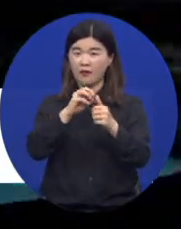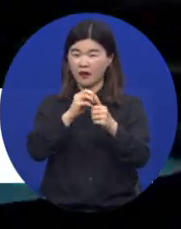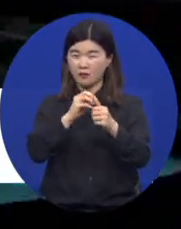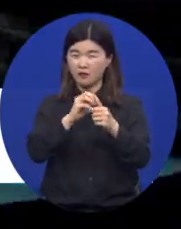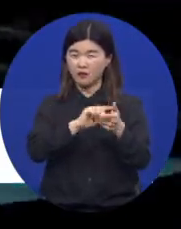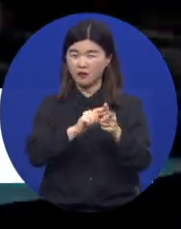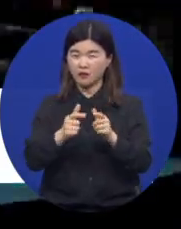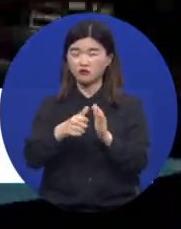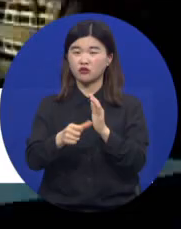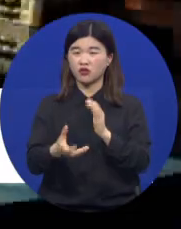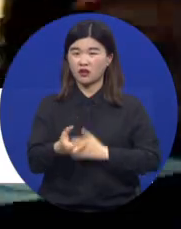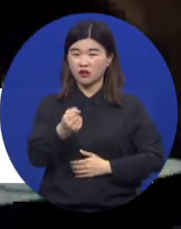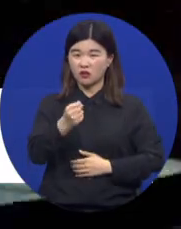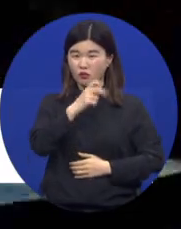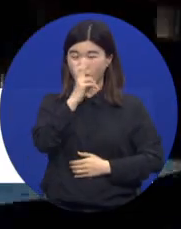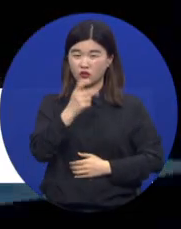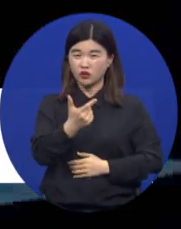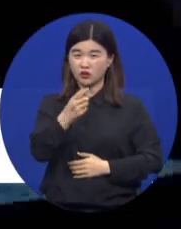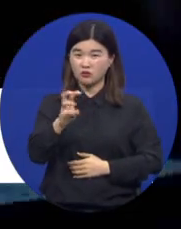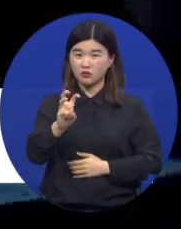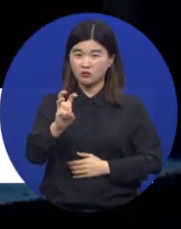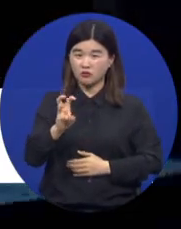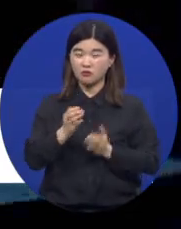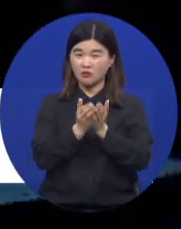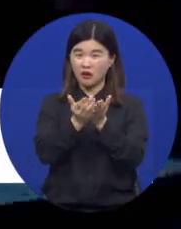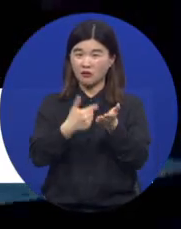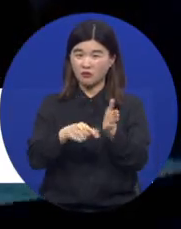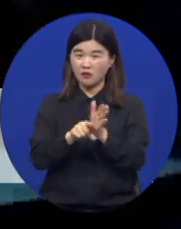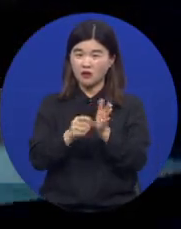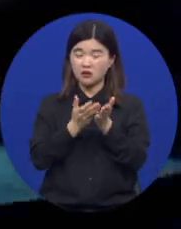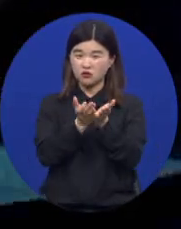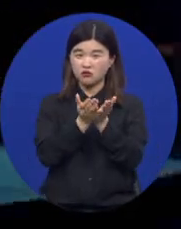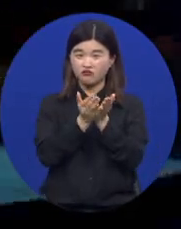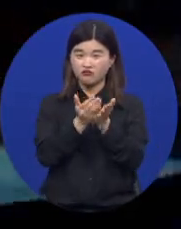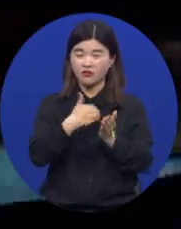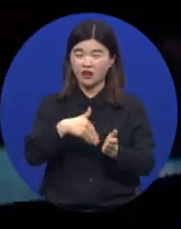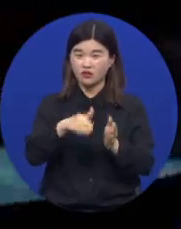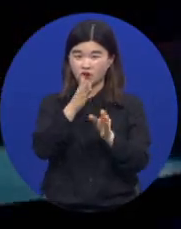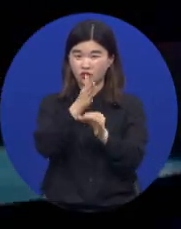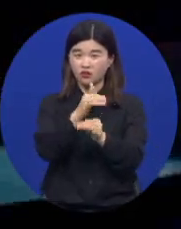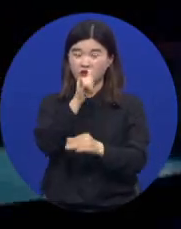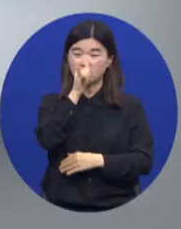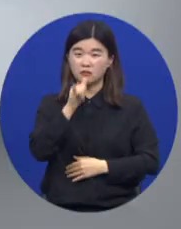싣고 오후 6시 반 선적을 위해 제주항으로 가던 길이었습니다.